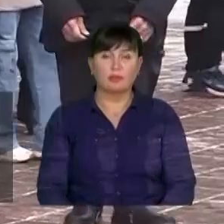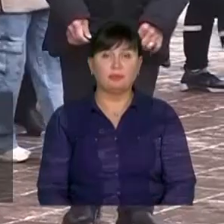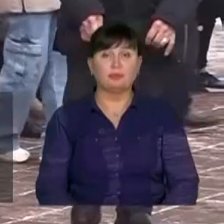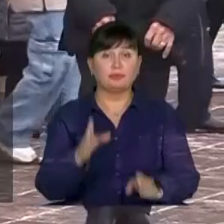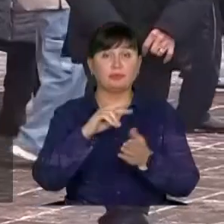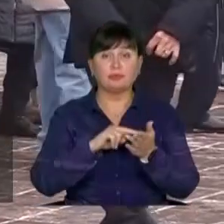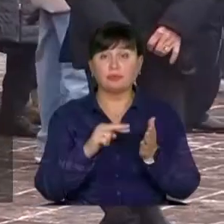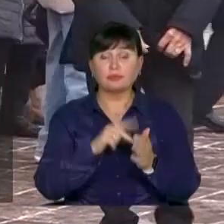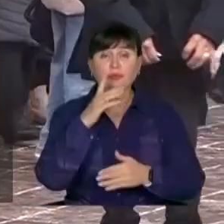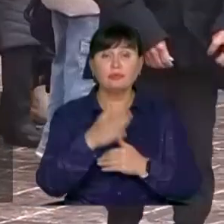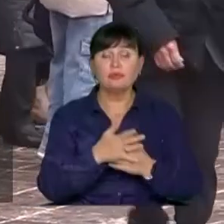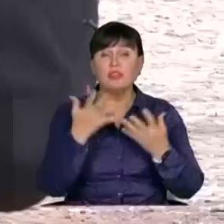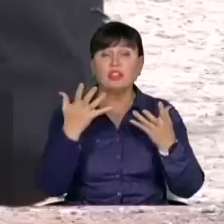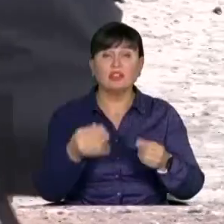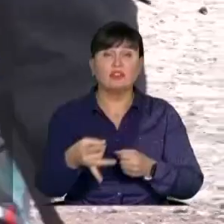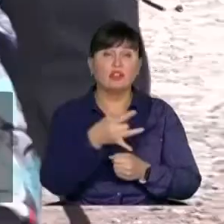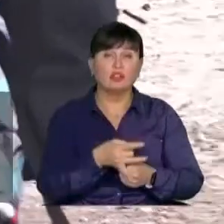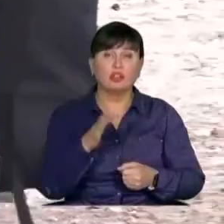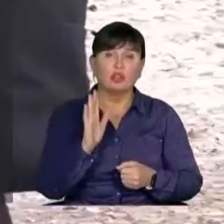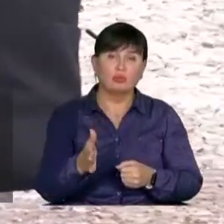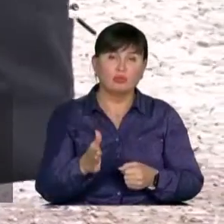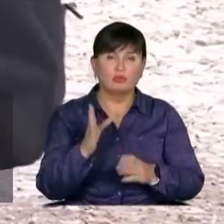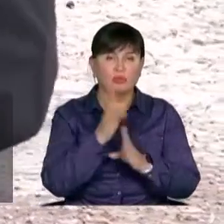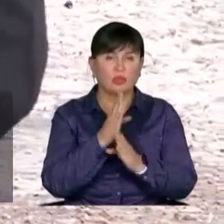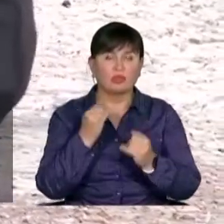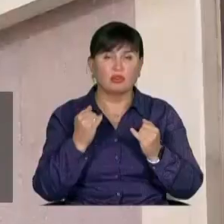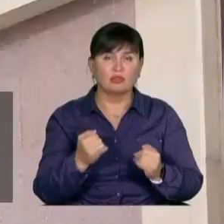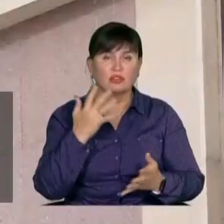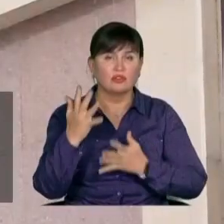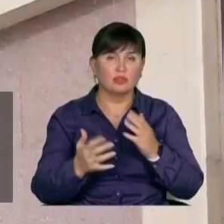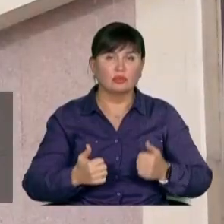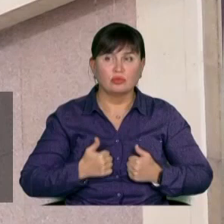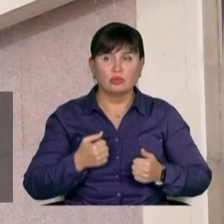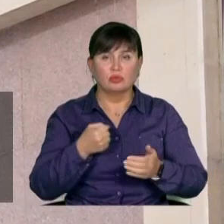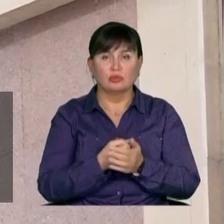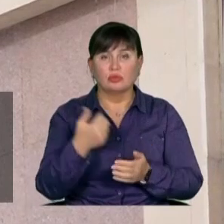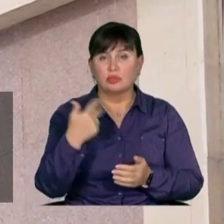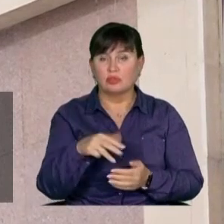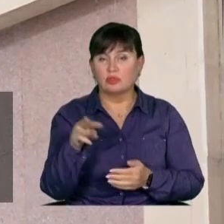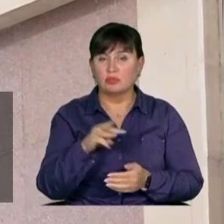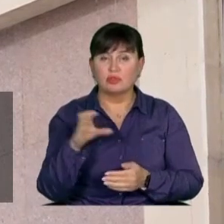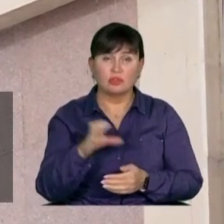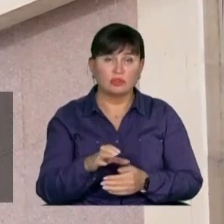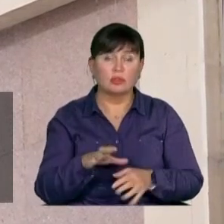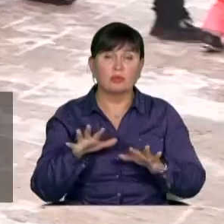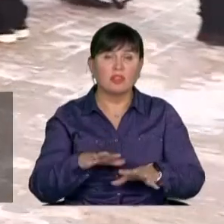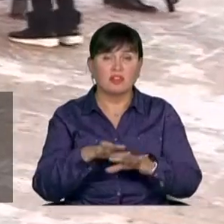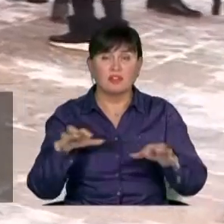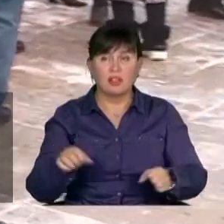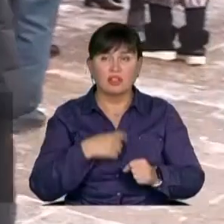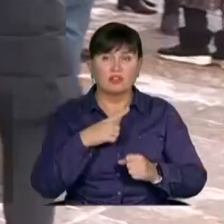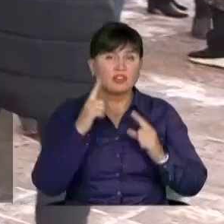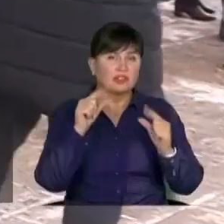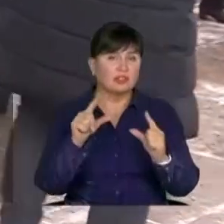прогнозам синоптиков, в ближайшие дни в регионе будет господствовать непогода. Ветер может усилиться до 30 метров в секунду. Местные власти призывают жителей не